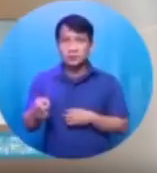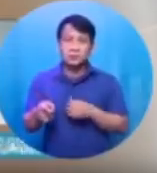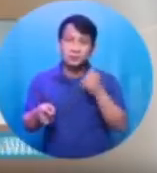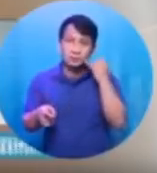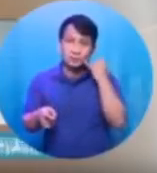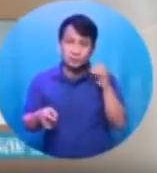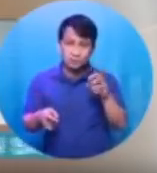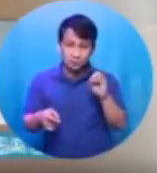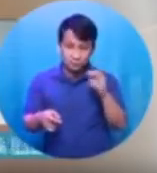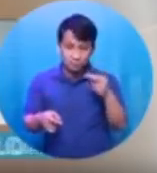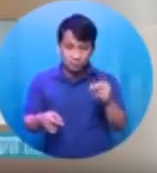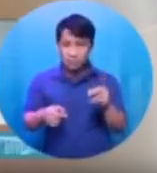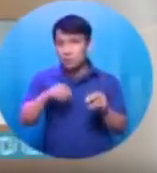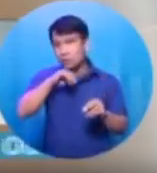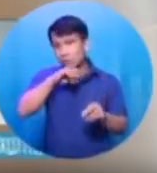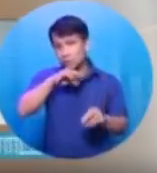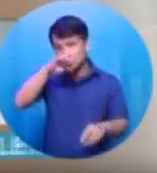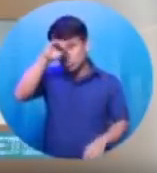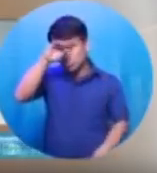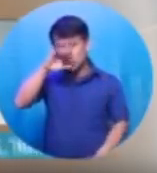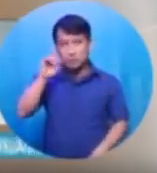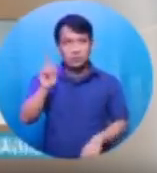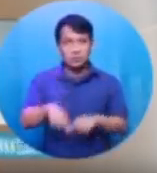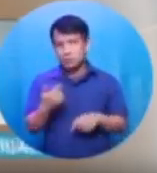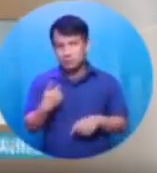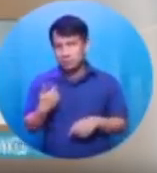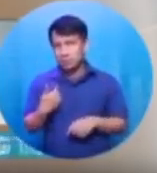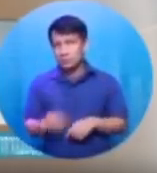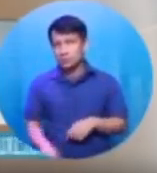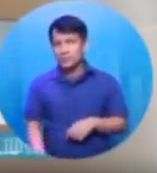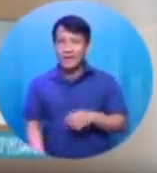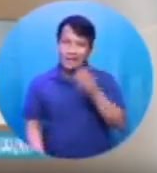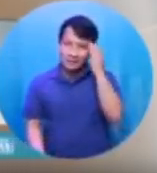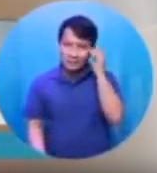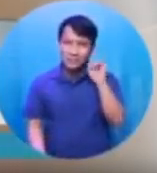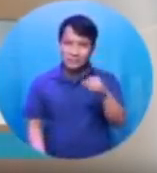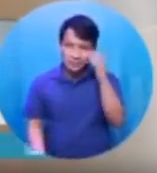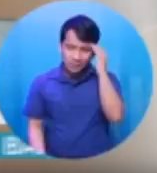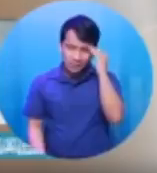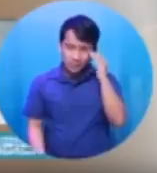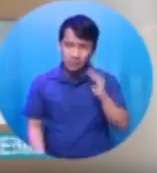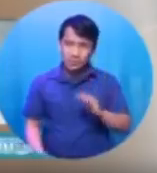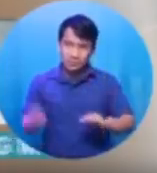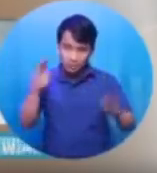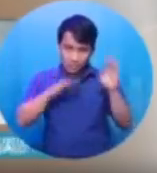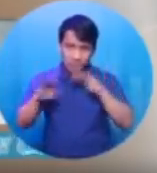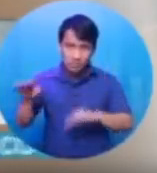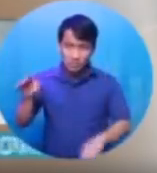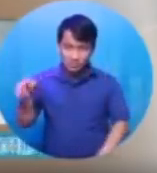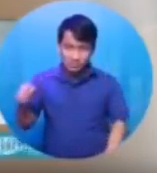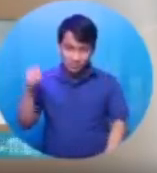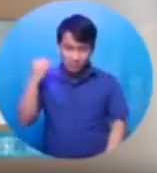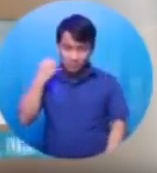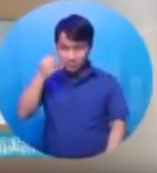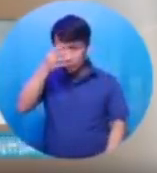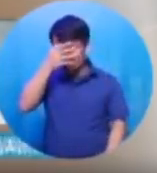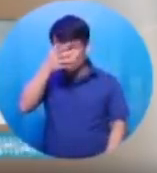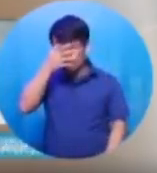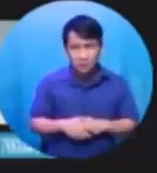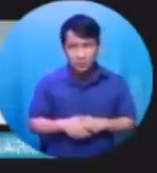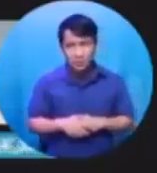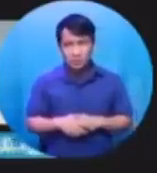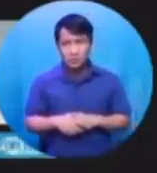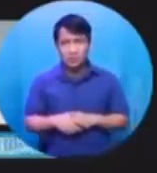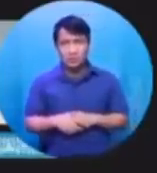Sir Jan o sa mga lolo't lola. Hindi po sa inyo. Opo, alam ko po yun. May problema po kasi, yung tatay po kasi ni Janet, nagbabayagra po kasi